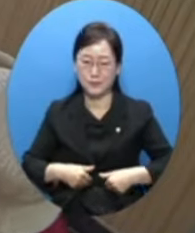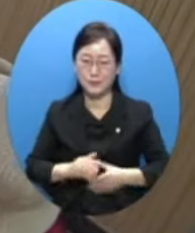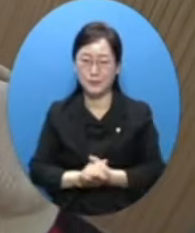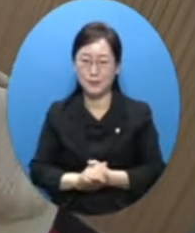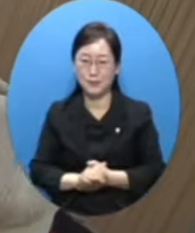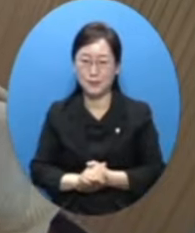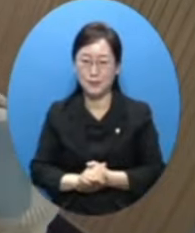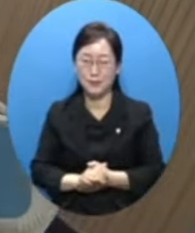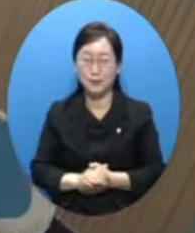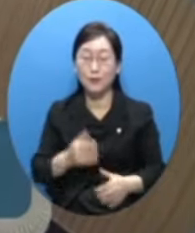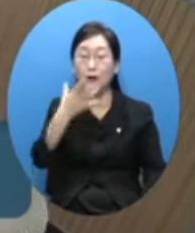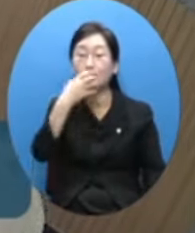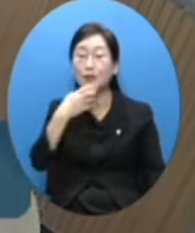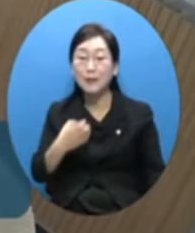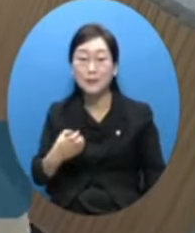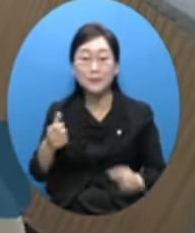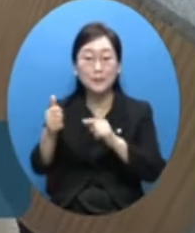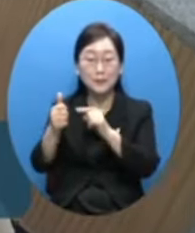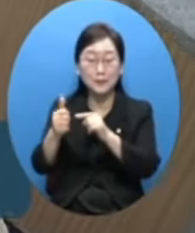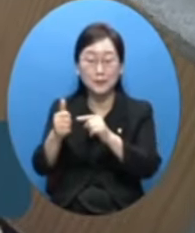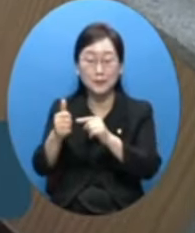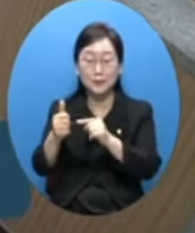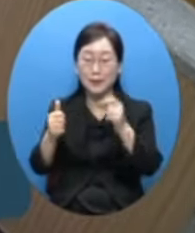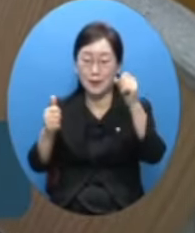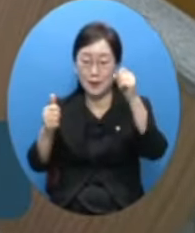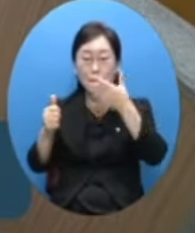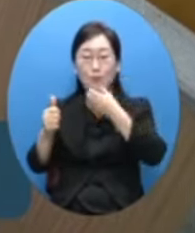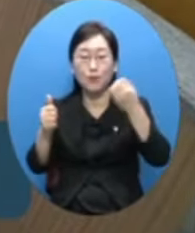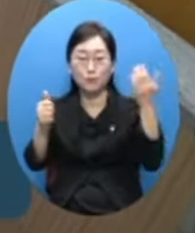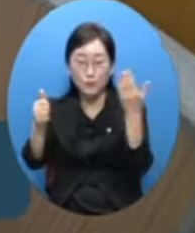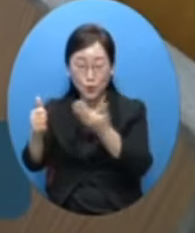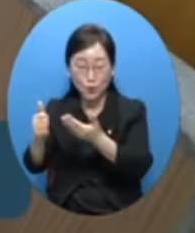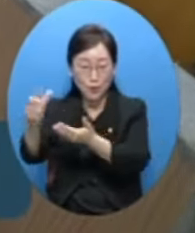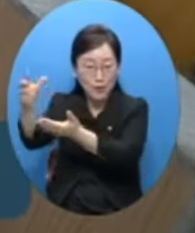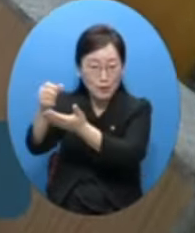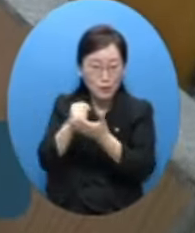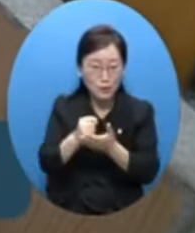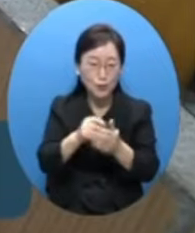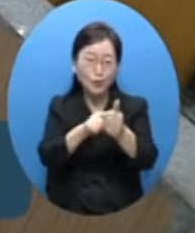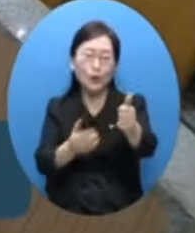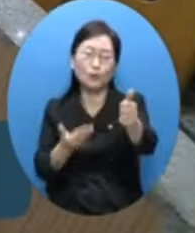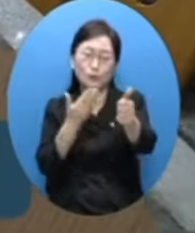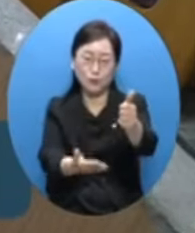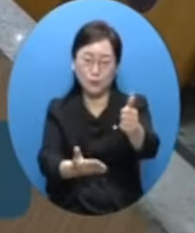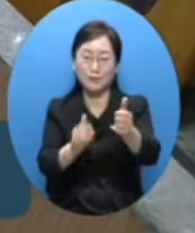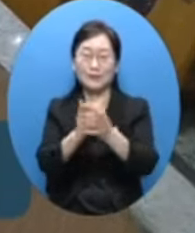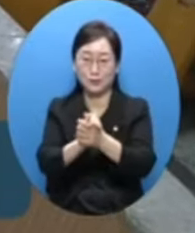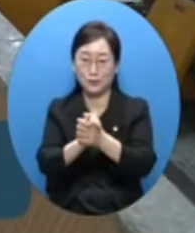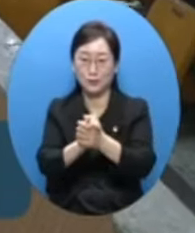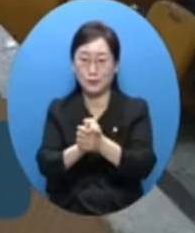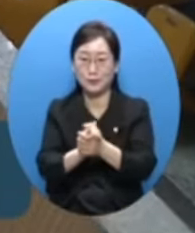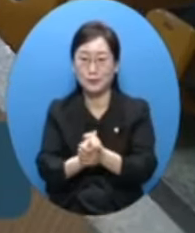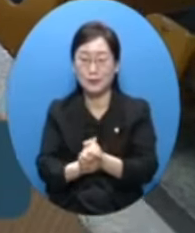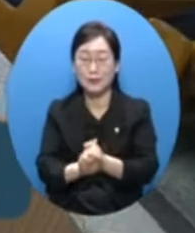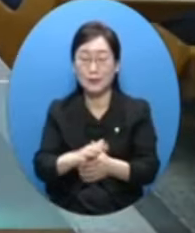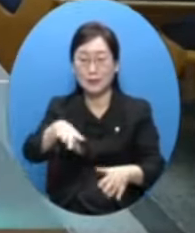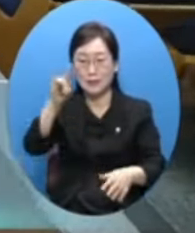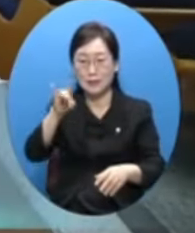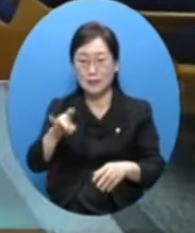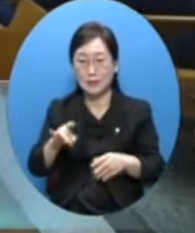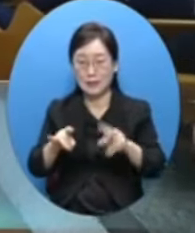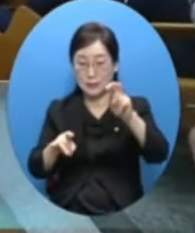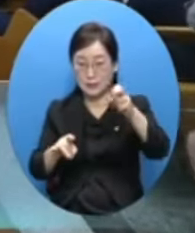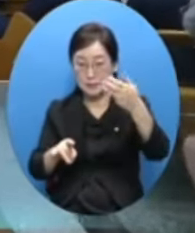그리고 나서 아브라함에게 허락하신 복을 내게 주시라고 기도했습니다. 창세기 28장 4절 보면 이와